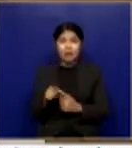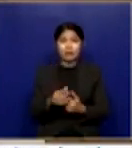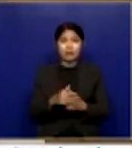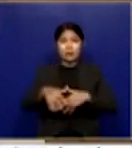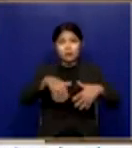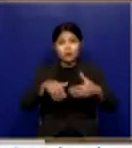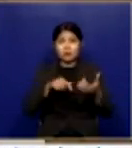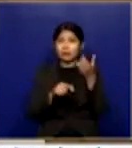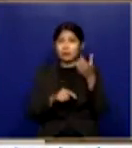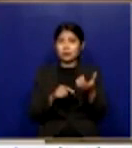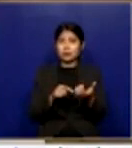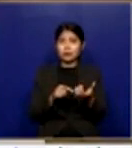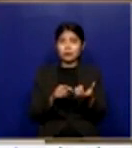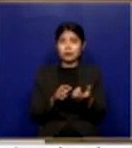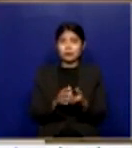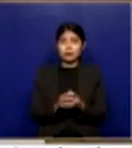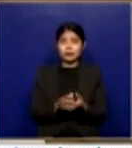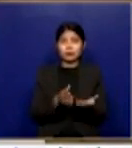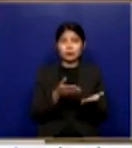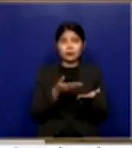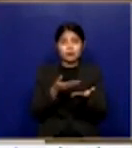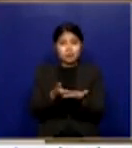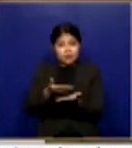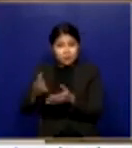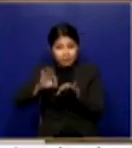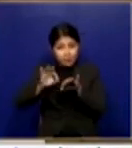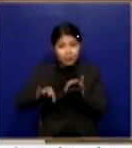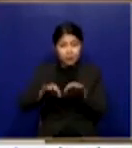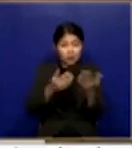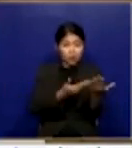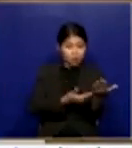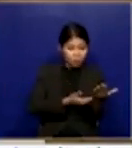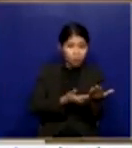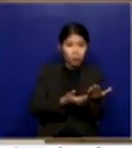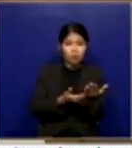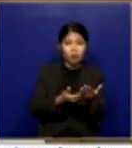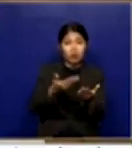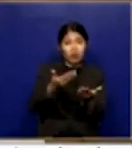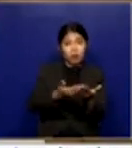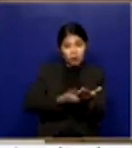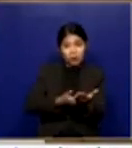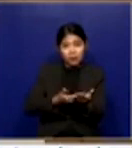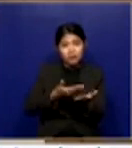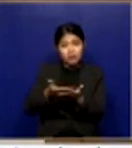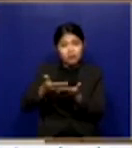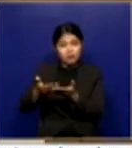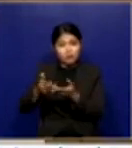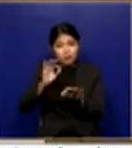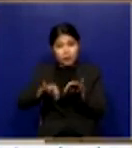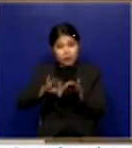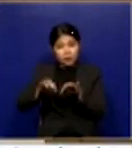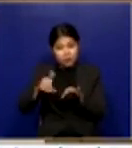กันลดการซื้อผลสลากกินรวบแต่ผมไม่เคย